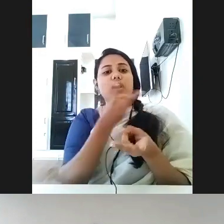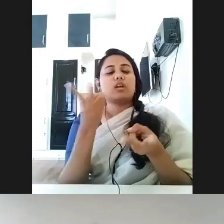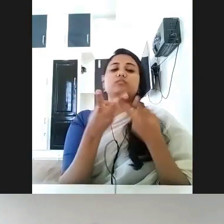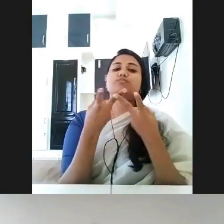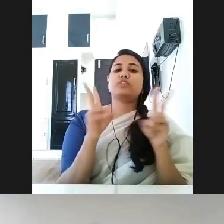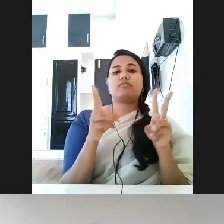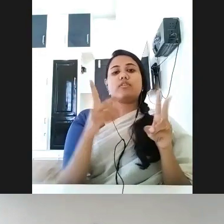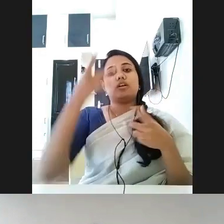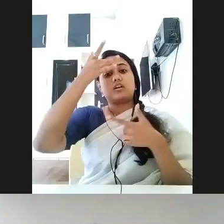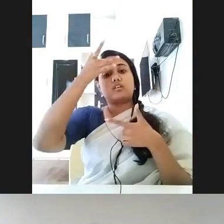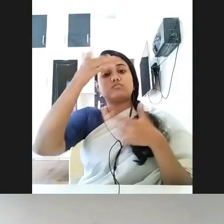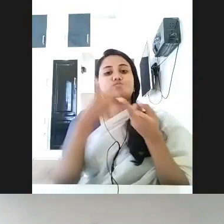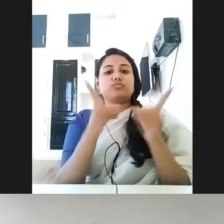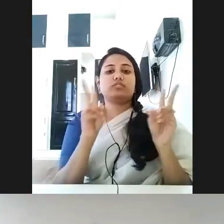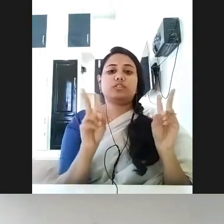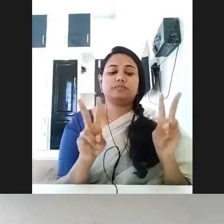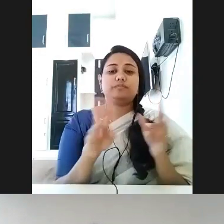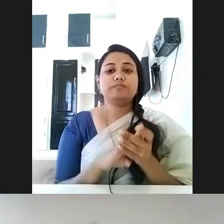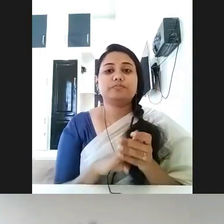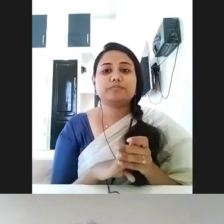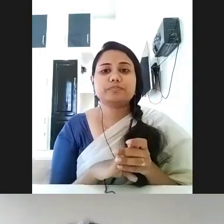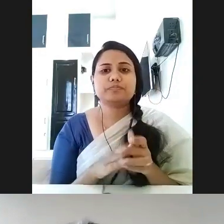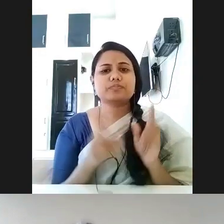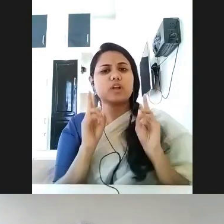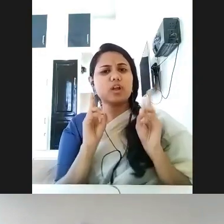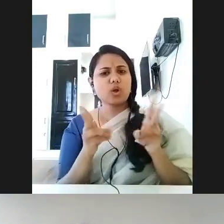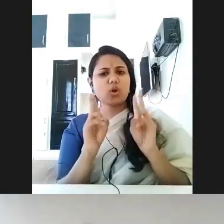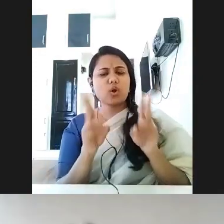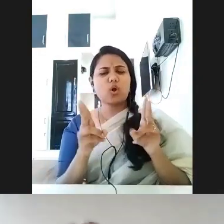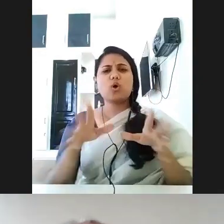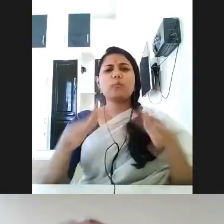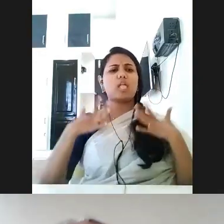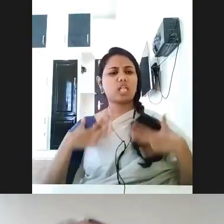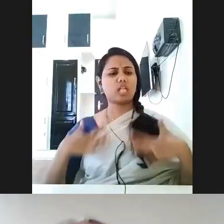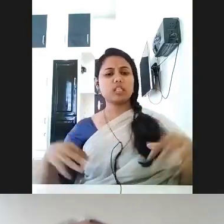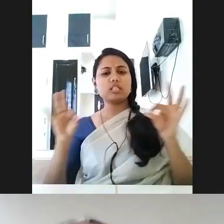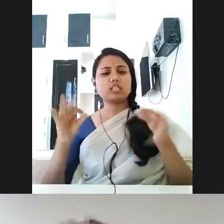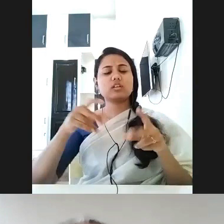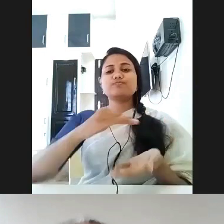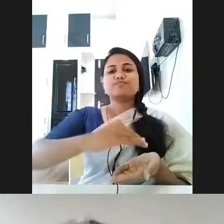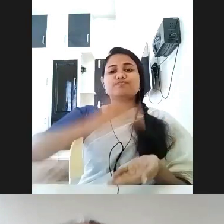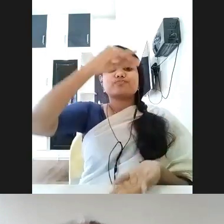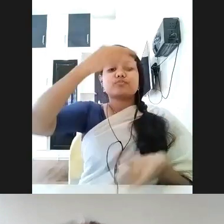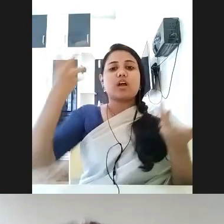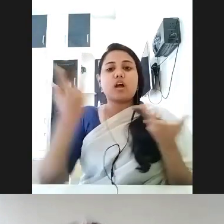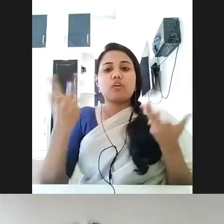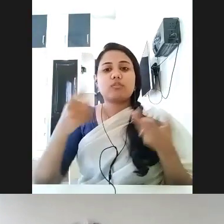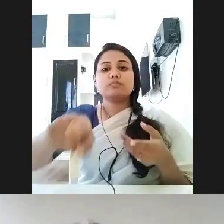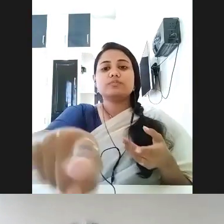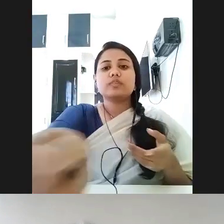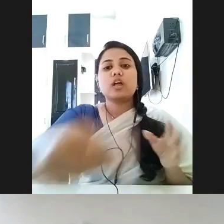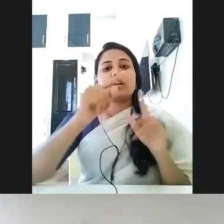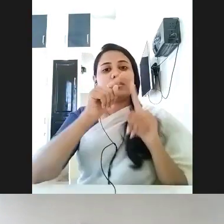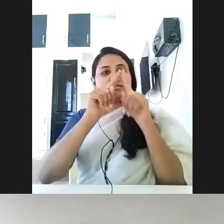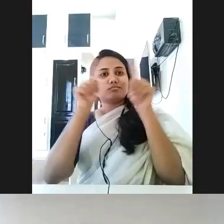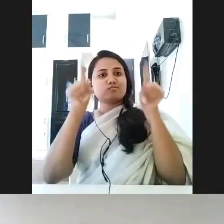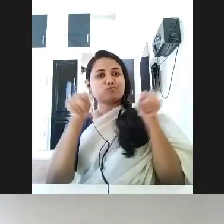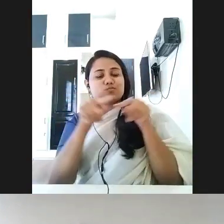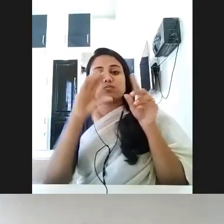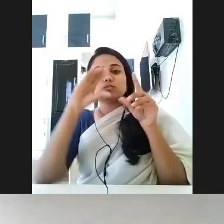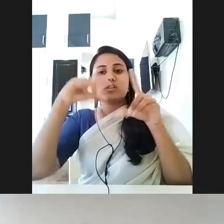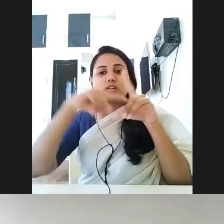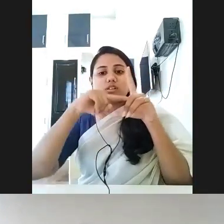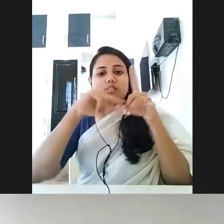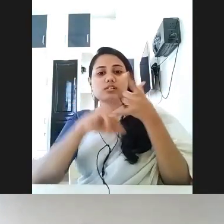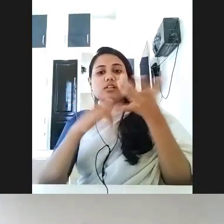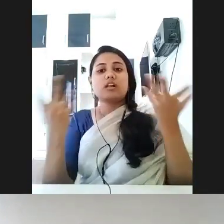ഇവിടെ. സോ ഒരു നോർമൽ ആയിട്ട് ഒരു ഹെൽത്തി ആയിട്ട് ഒരു കുട്ടിക്ക് ഇതായിരിക്കും സ്പൈനൽ കോഡിലൂടെ ഉള്ള സെൽസ് ഉണ്ടാവുക. ഈ സെൽസിൽ നിന്നാണ് സിഗ്നൽ